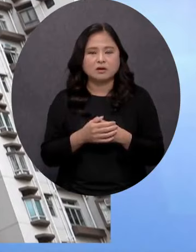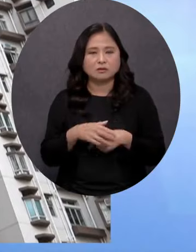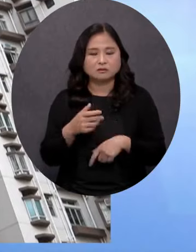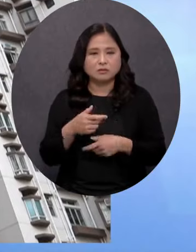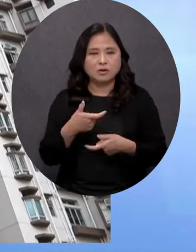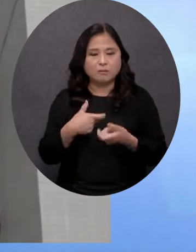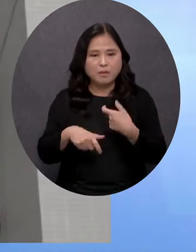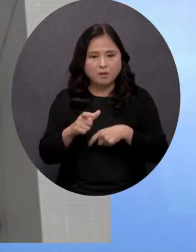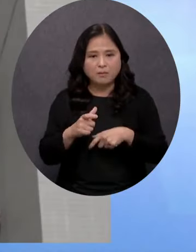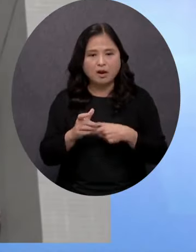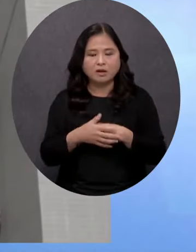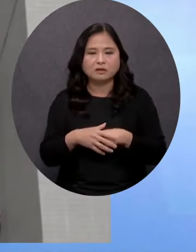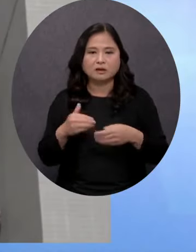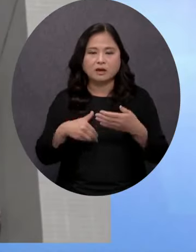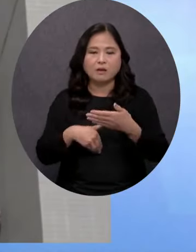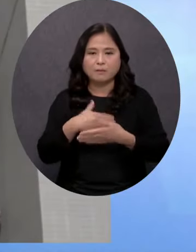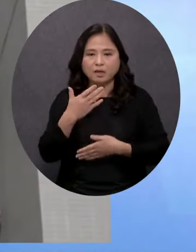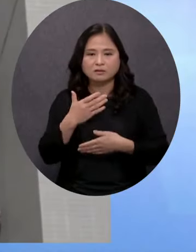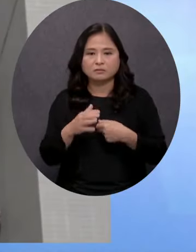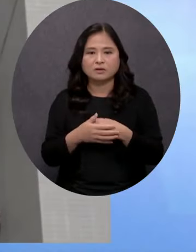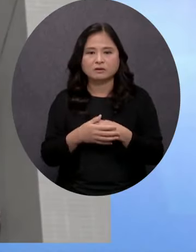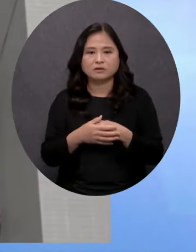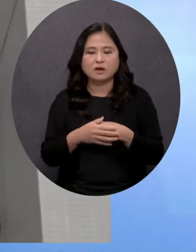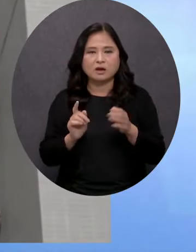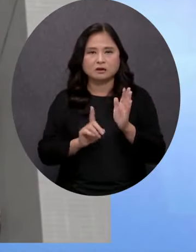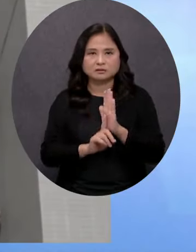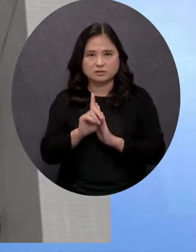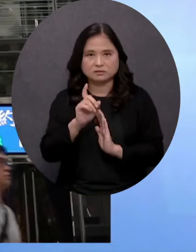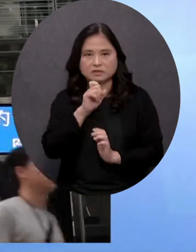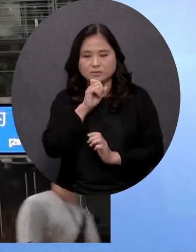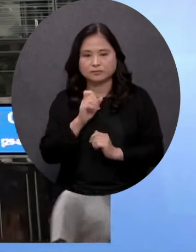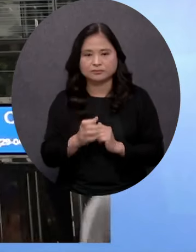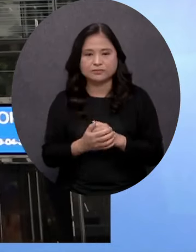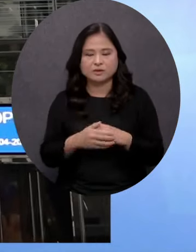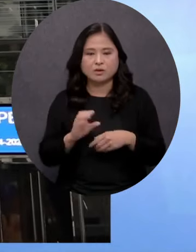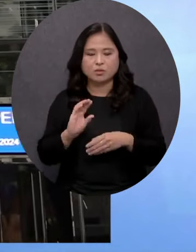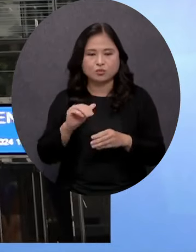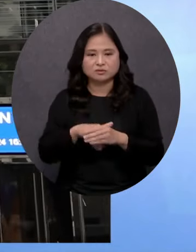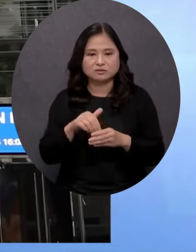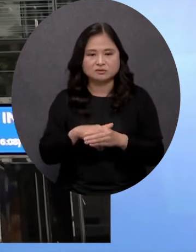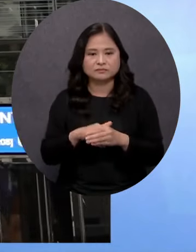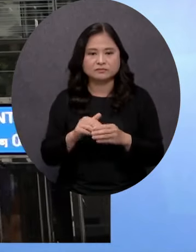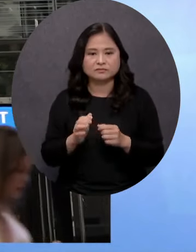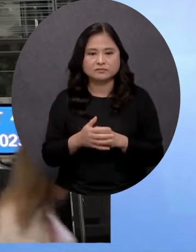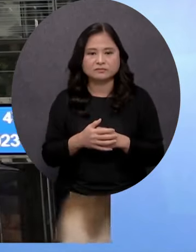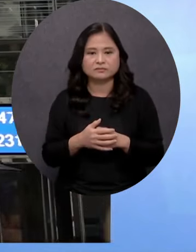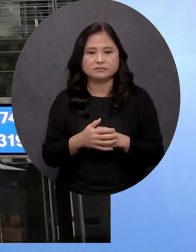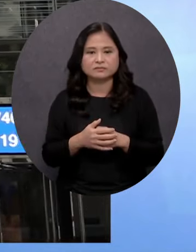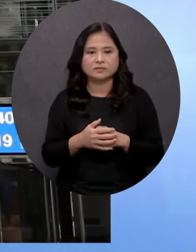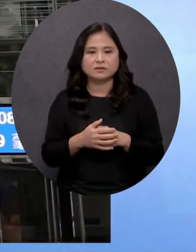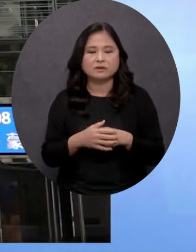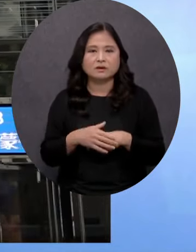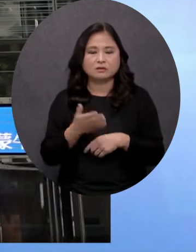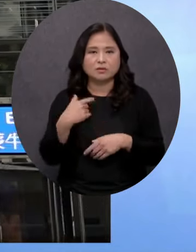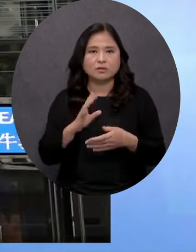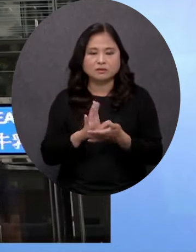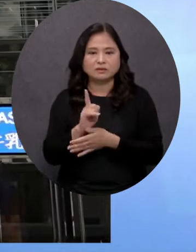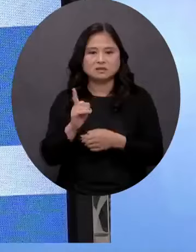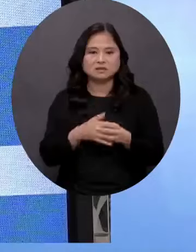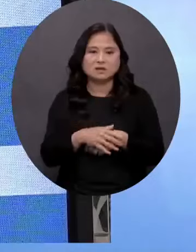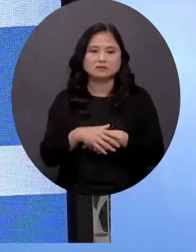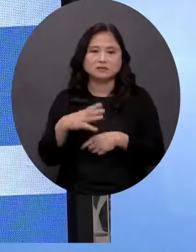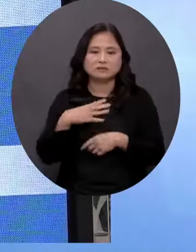咧，物業嗰個成交量咧係有顯著嘅上升嘅。股市方面咧，咁當然過去嗰年嗰個市